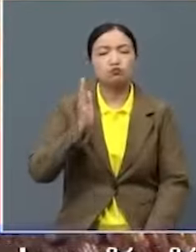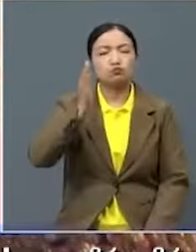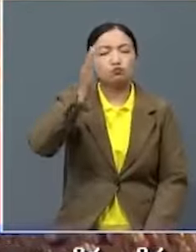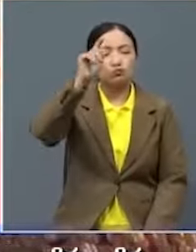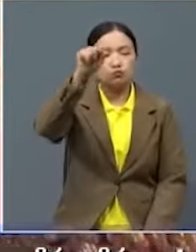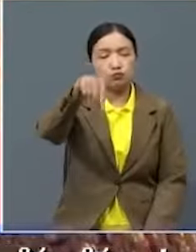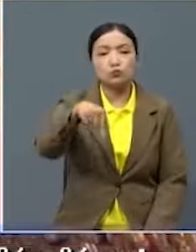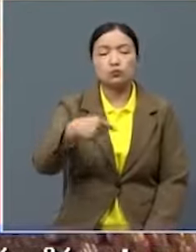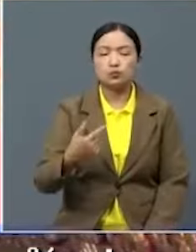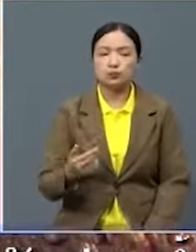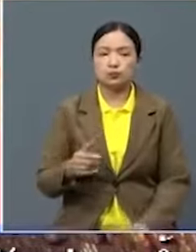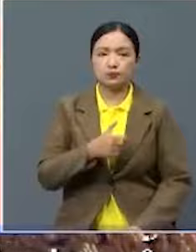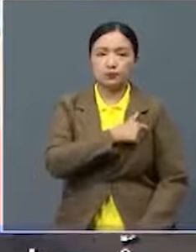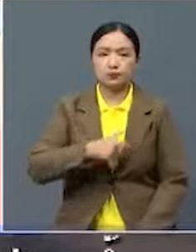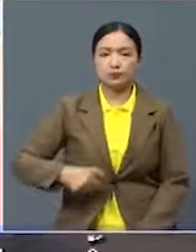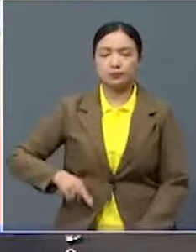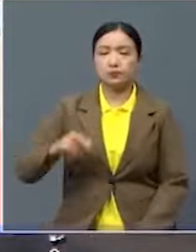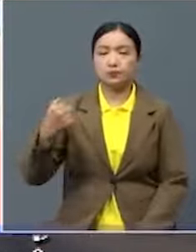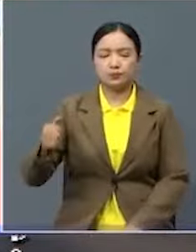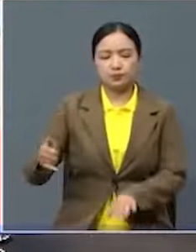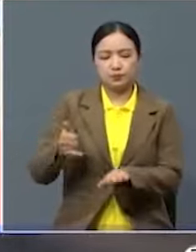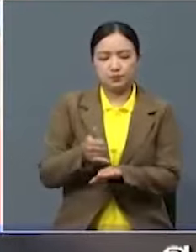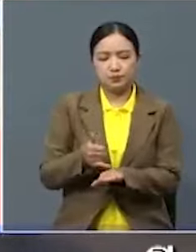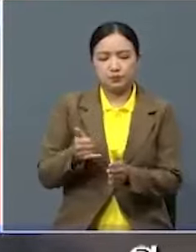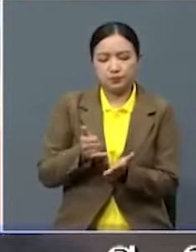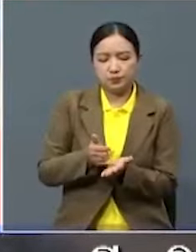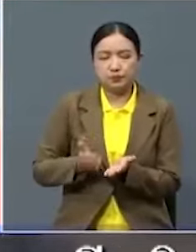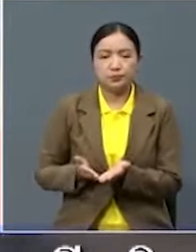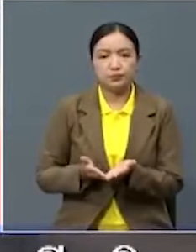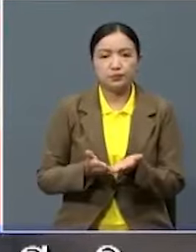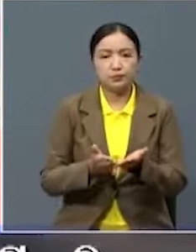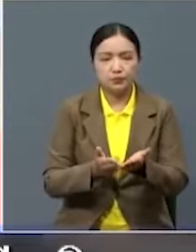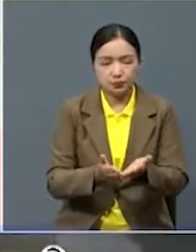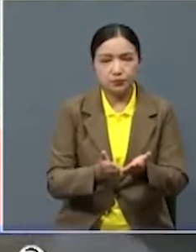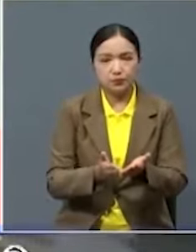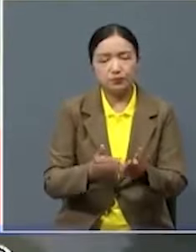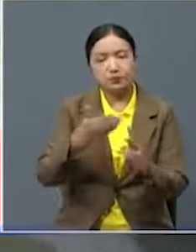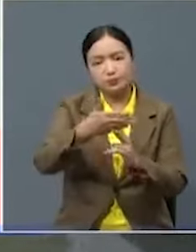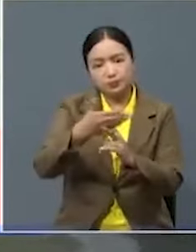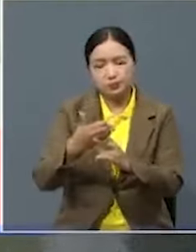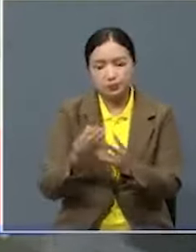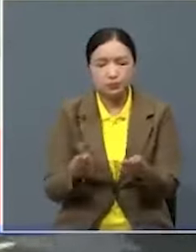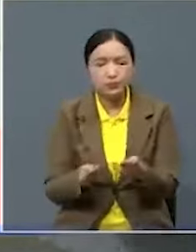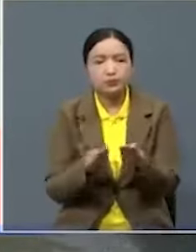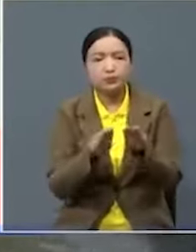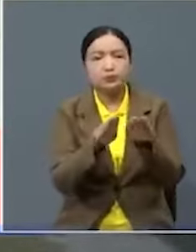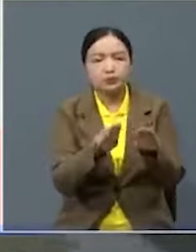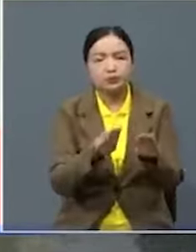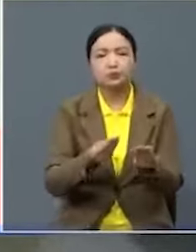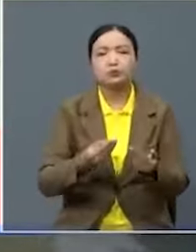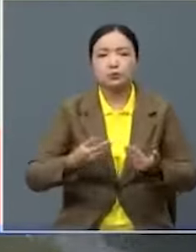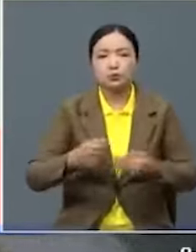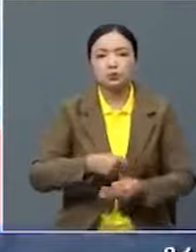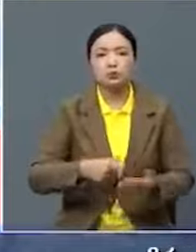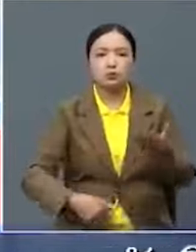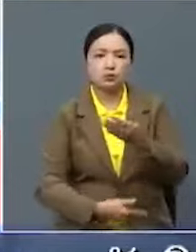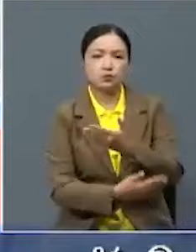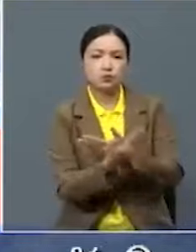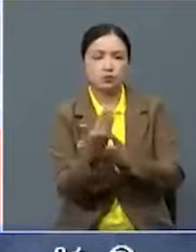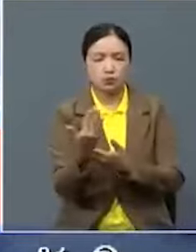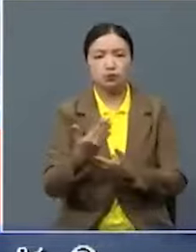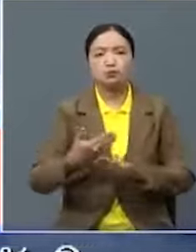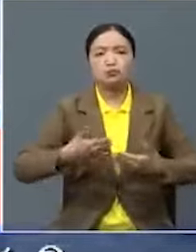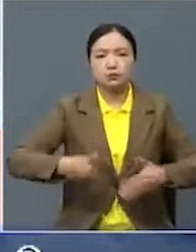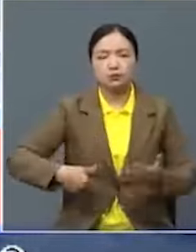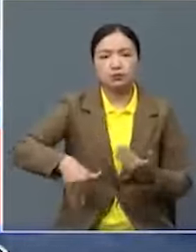พิธีเสด็จพระราชดำเนินถวายพระพักตร์ถิ่นเนื่องในโอกาสพระราชพิธีมหามงคลเฉลิมพระชนมพรรษา6รอบ28กรกฎาค